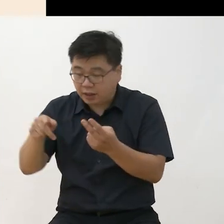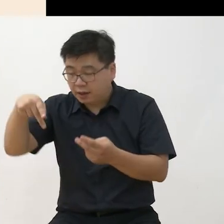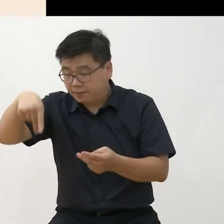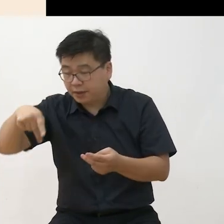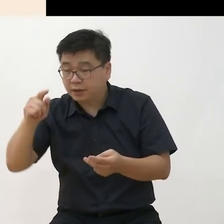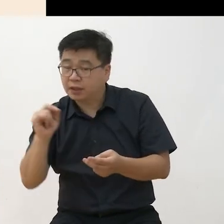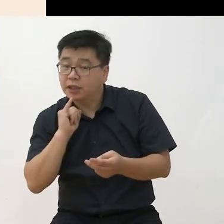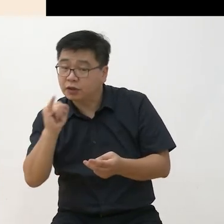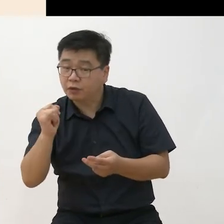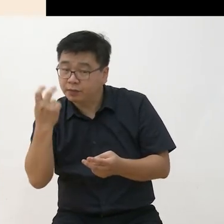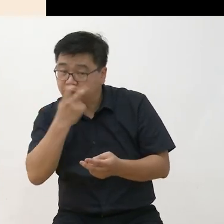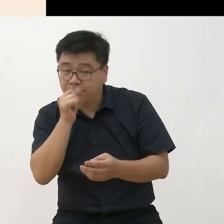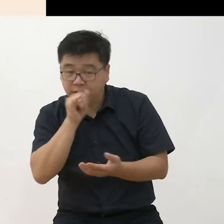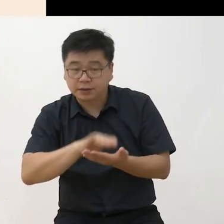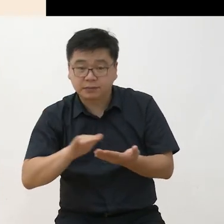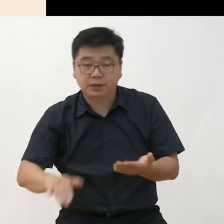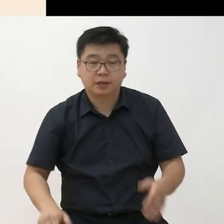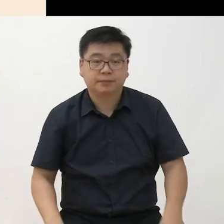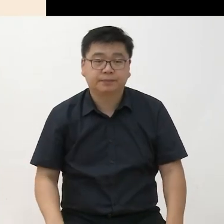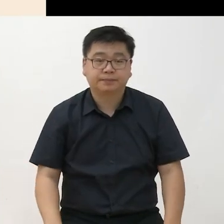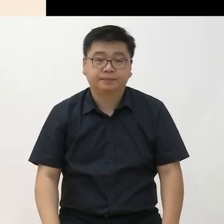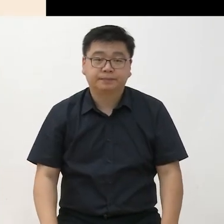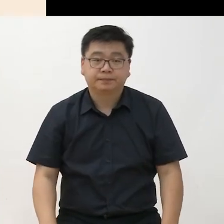및 인터뷰 심의로 진행됩니다.